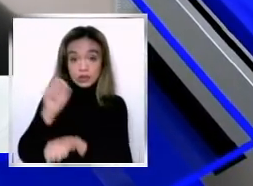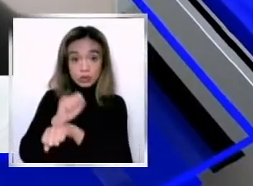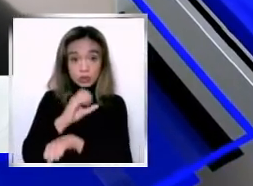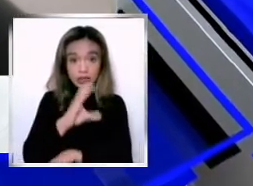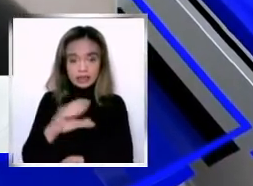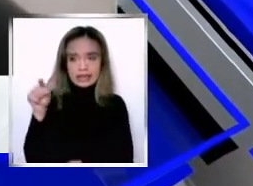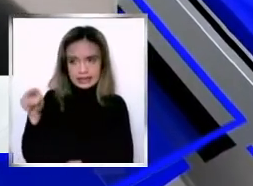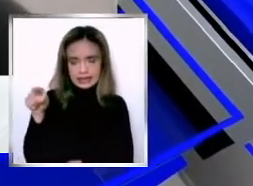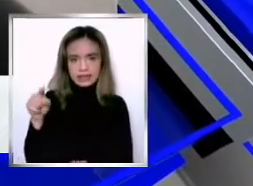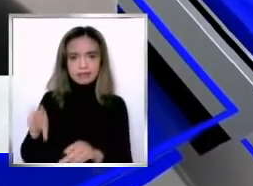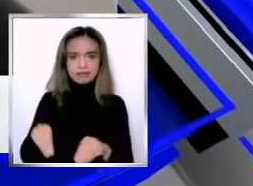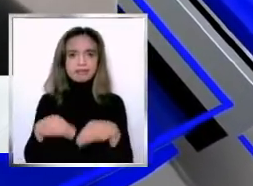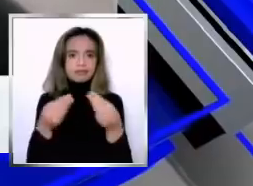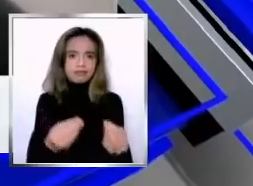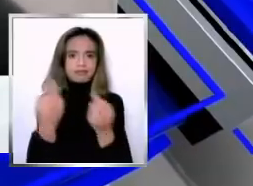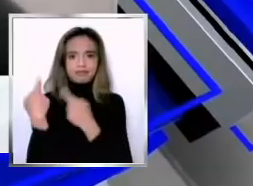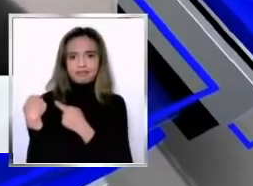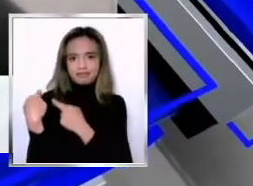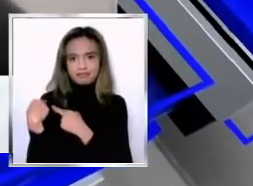kanyang pension.